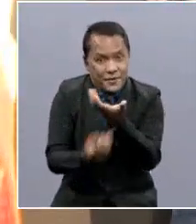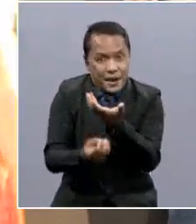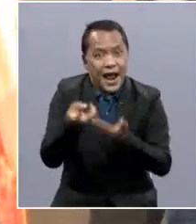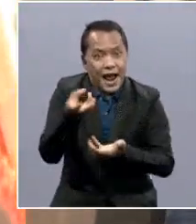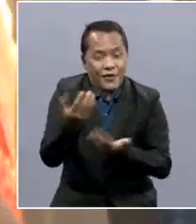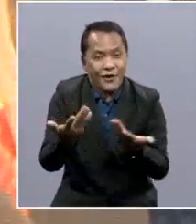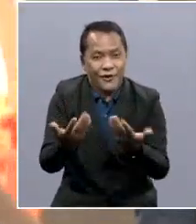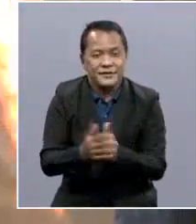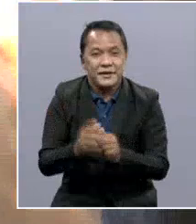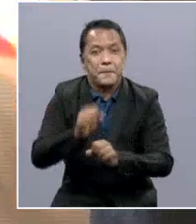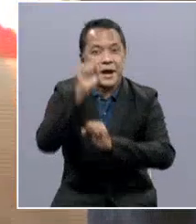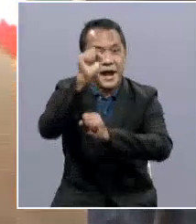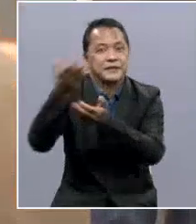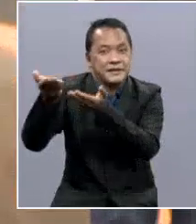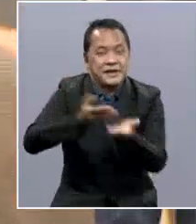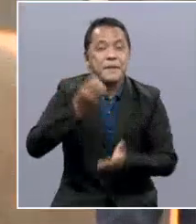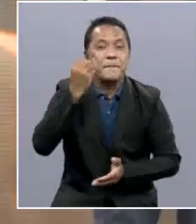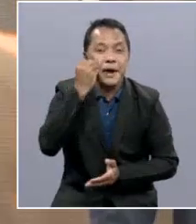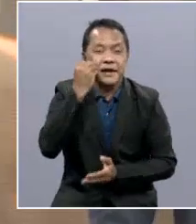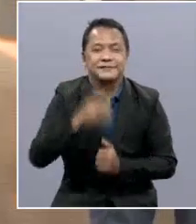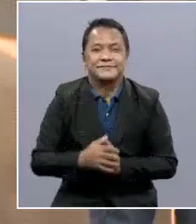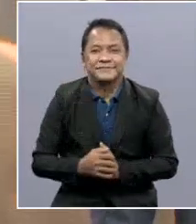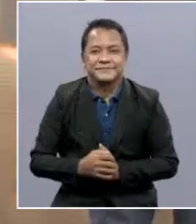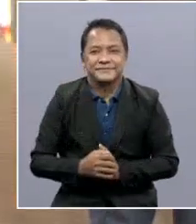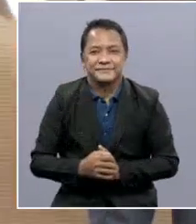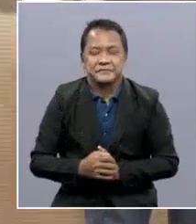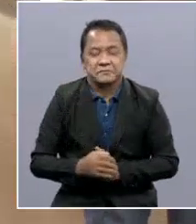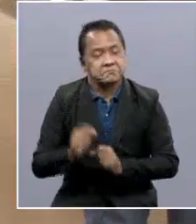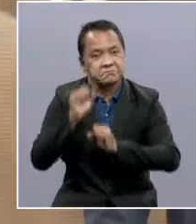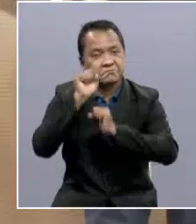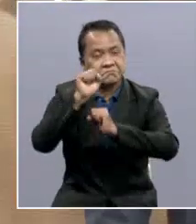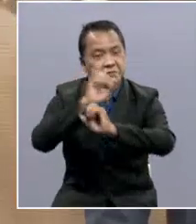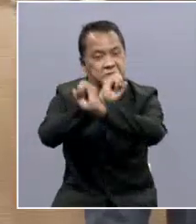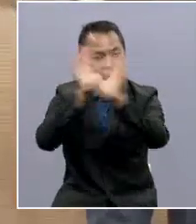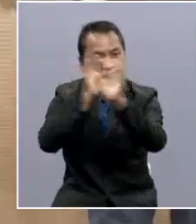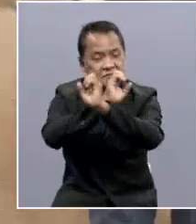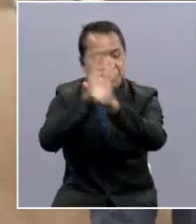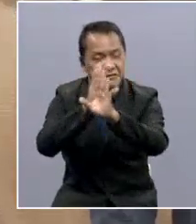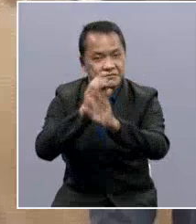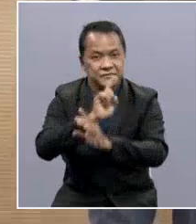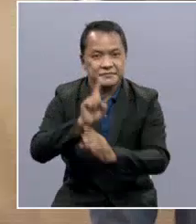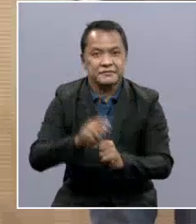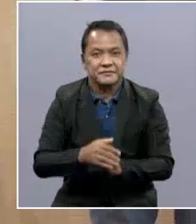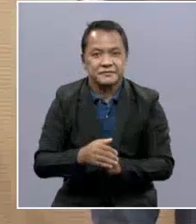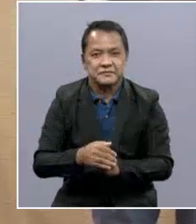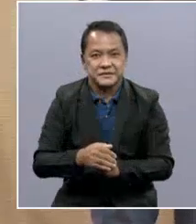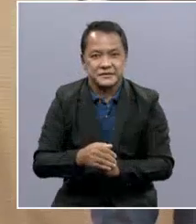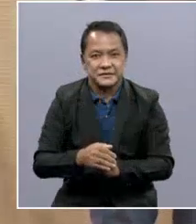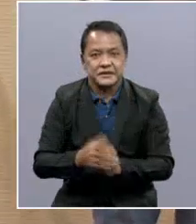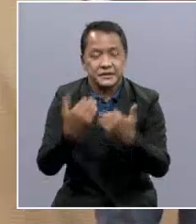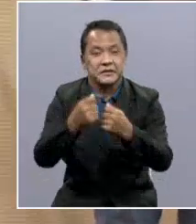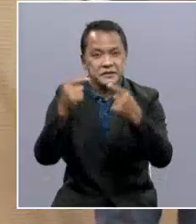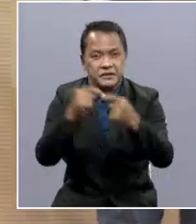คือถึงขั้นประกาศต้อนรับกลับบ้านอ่ะนั่นสิแบบนี้ส่งสัญญาณชัดขึ้นเรื่อยๆหรือเปล่านี่นะแล้วยังไม่พอฮะ